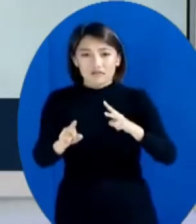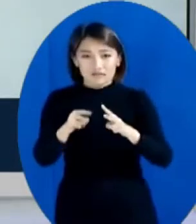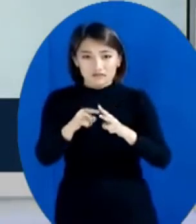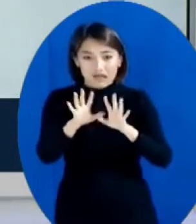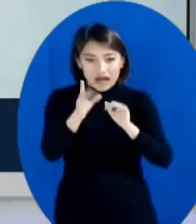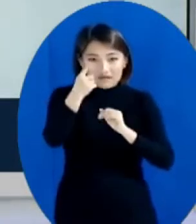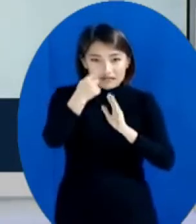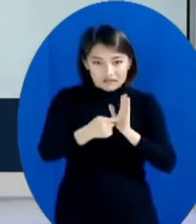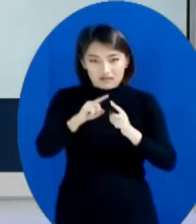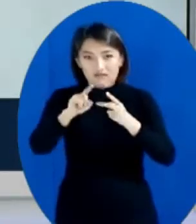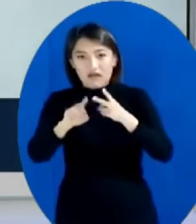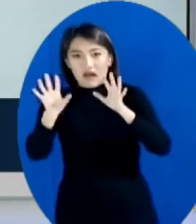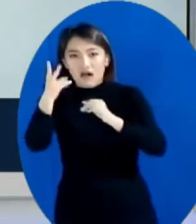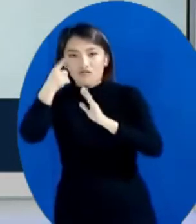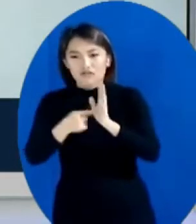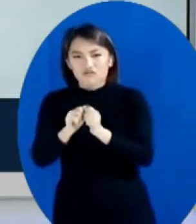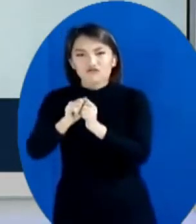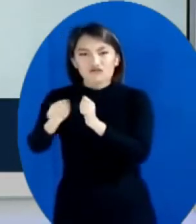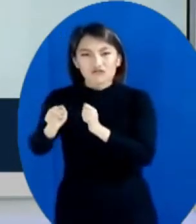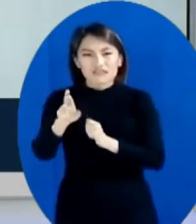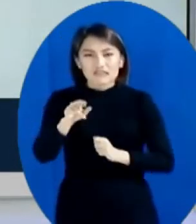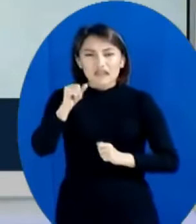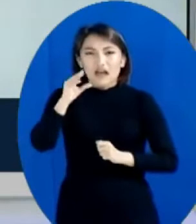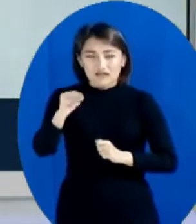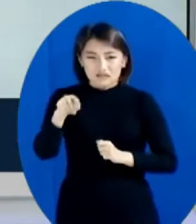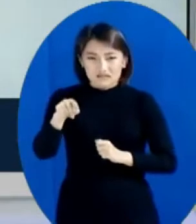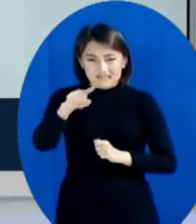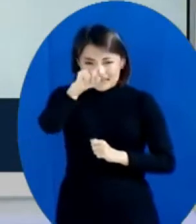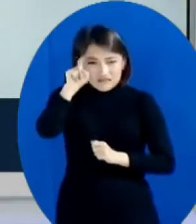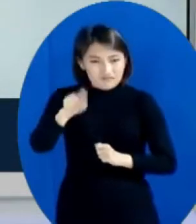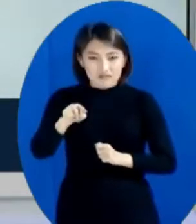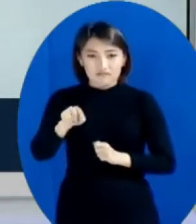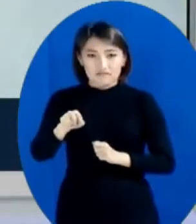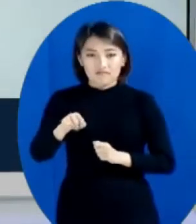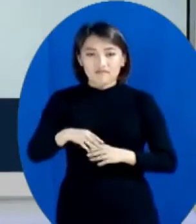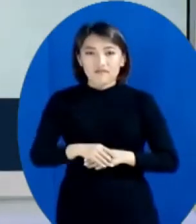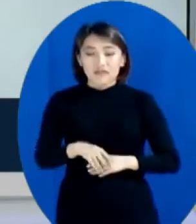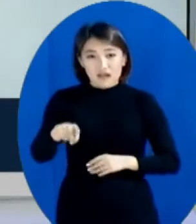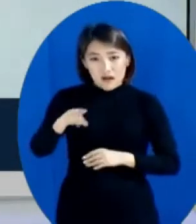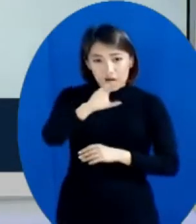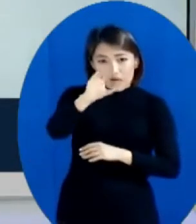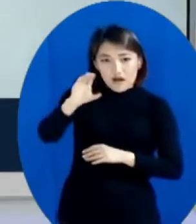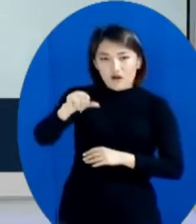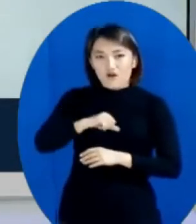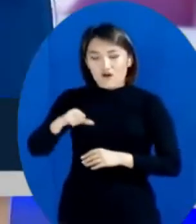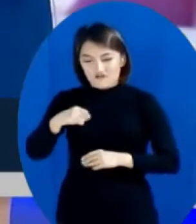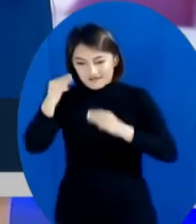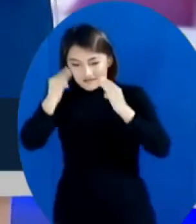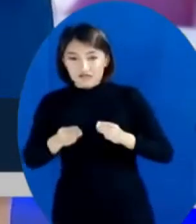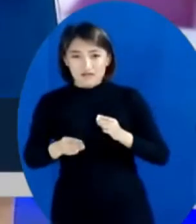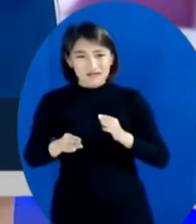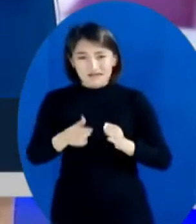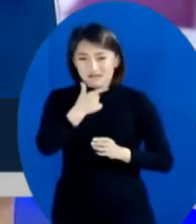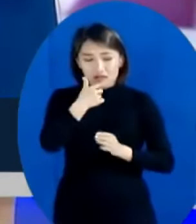сард яаж төлөх вэ гэдэг нь одоо маш том асуултын тэмдэг үлдлээ. Энэ асуудлыг бол аж ахуй нэгжүүд дангаараа шийдэж үнэхээр